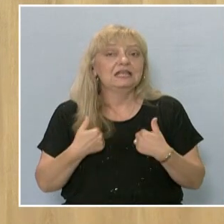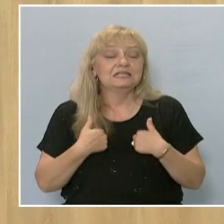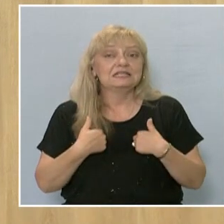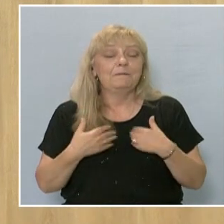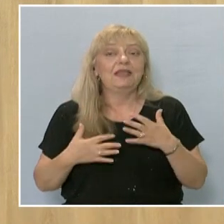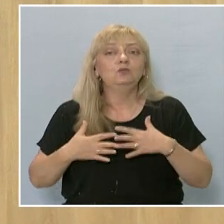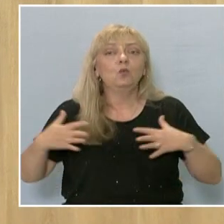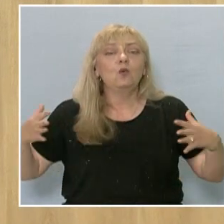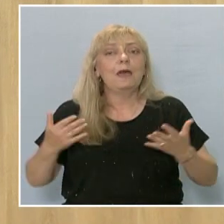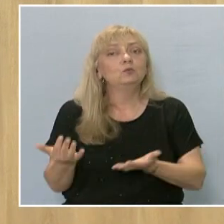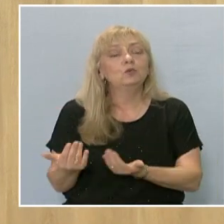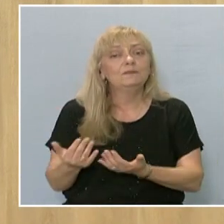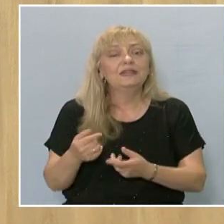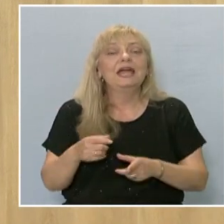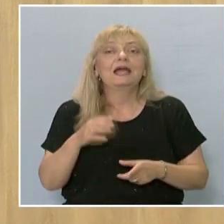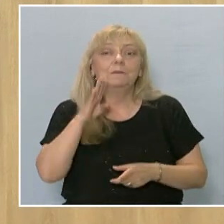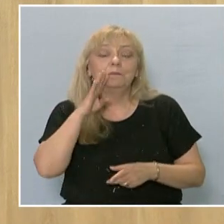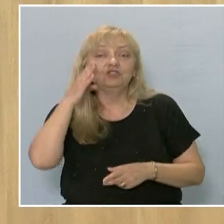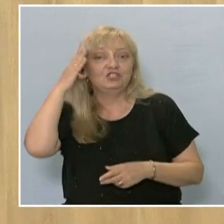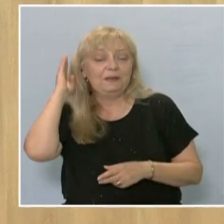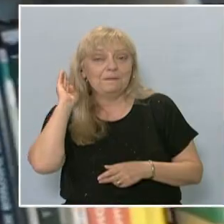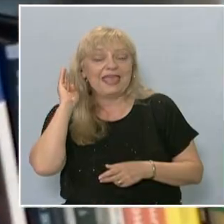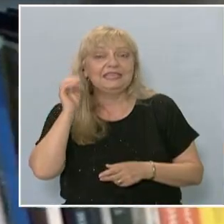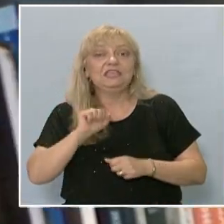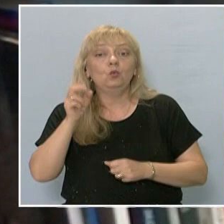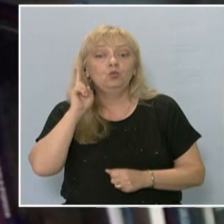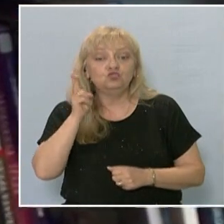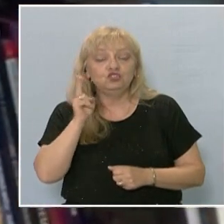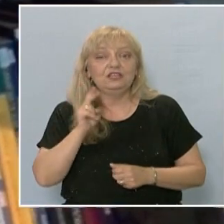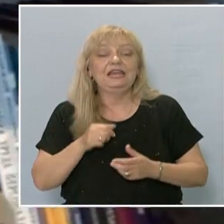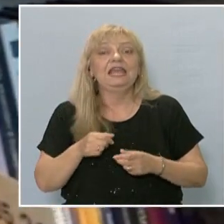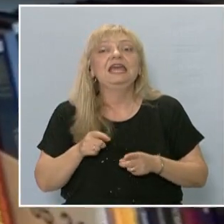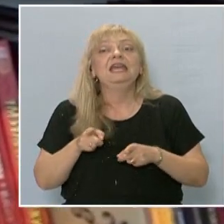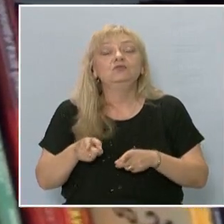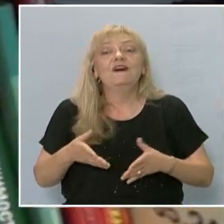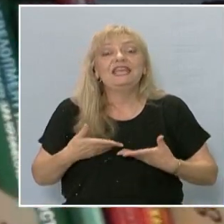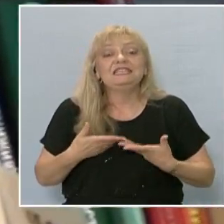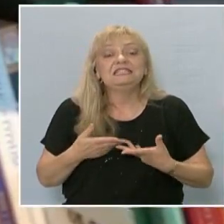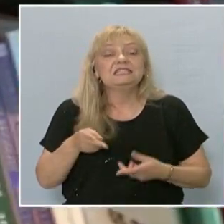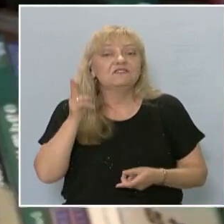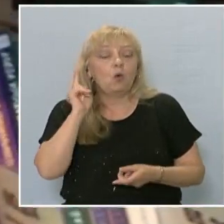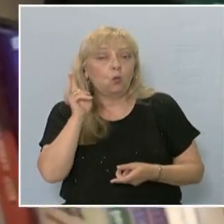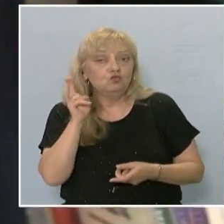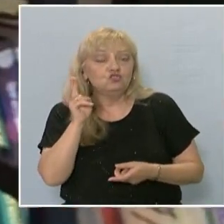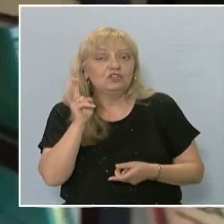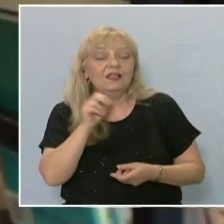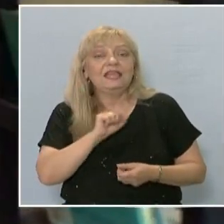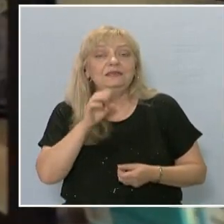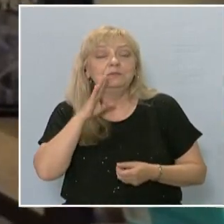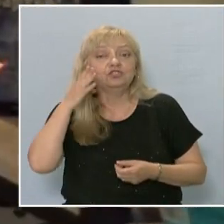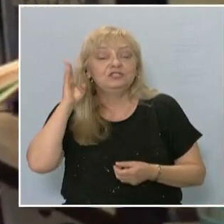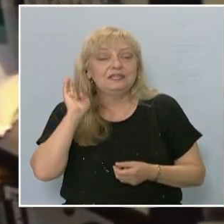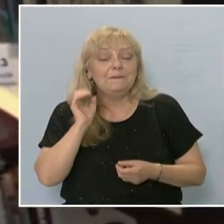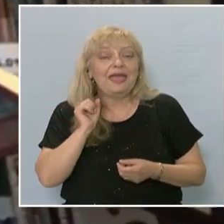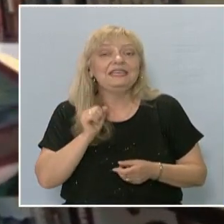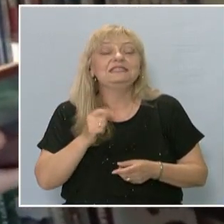голямото предизвикателство е към родителите и към учителите та соги спедия та изисква и преподавателя и и родителите